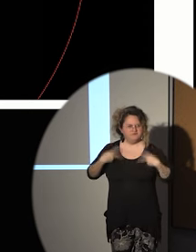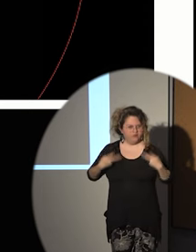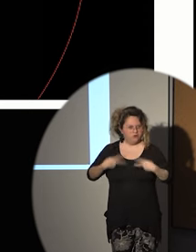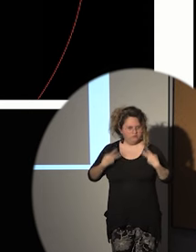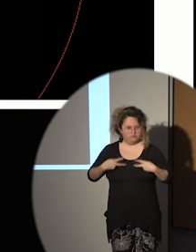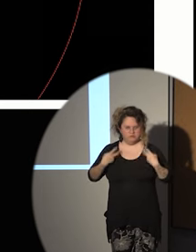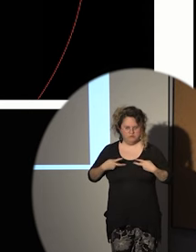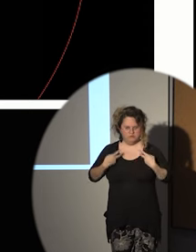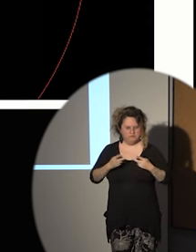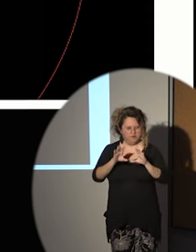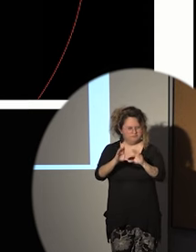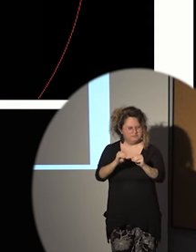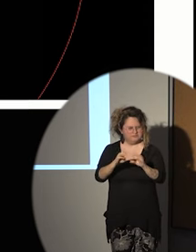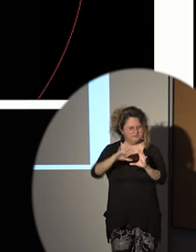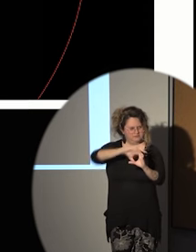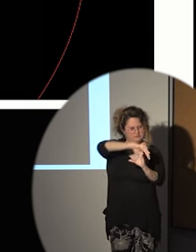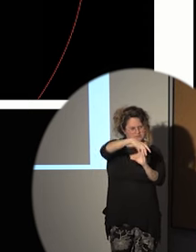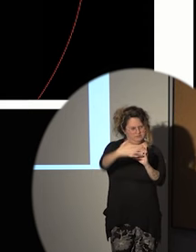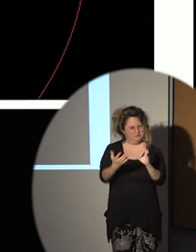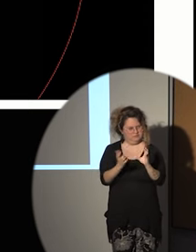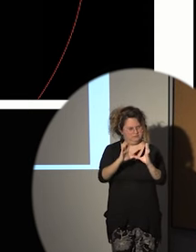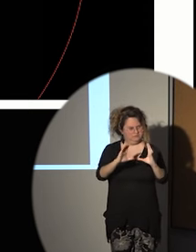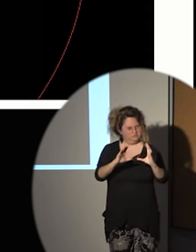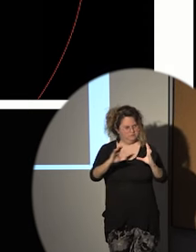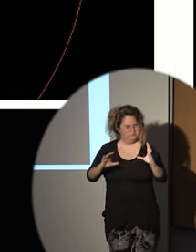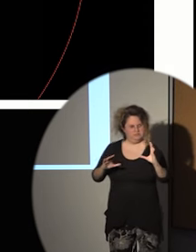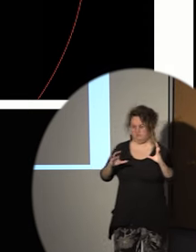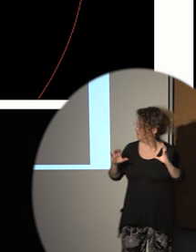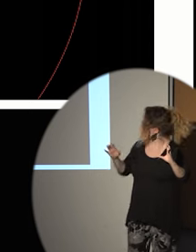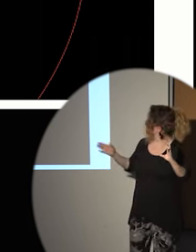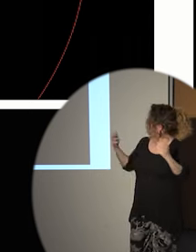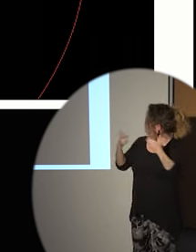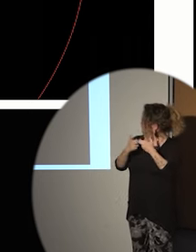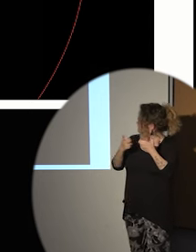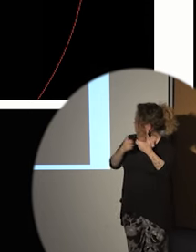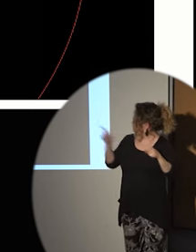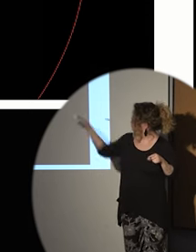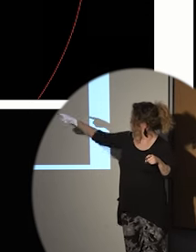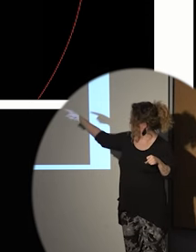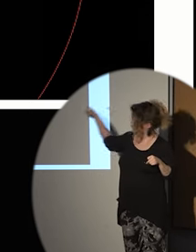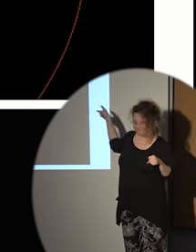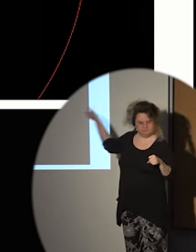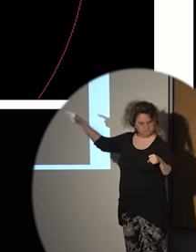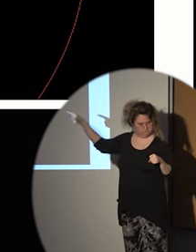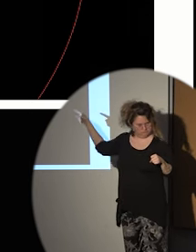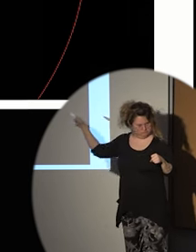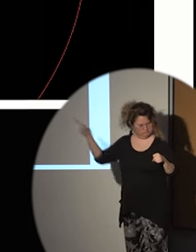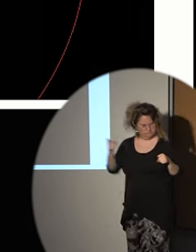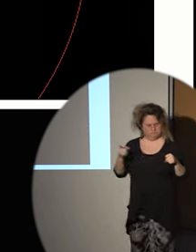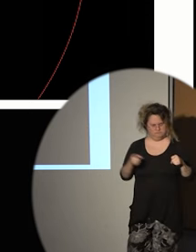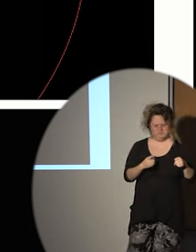qui s'applique vraiment à, je dirais, des animaux comme nous, on va dire. C'est-à-dire